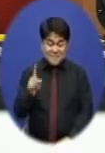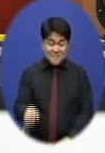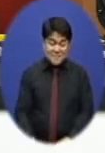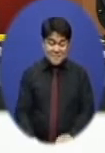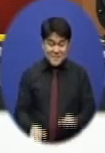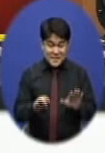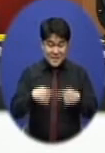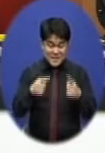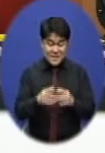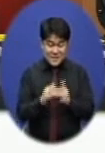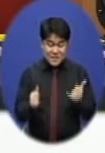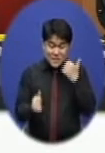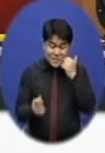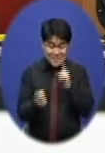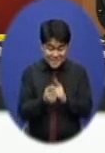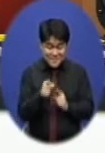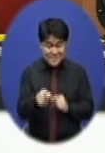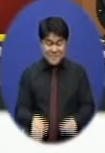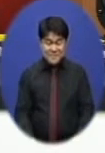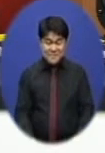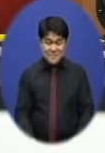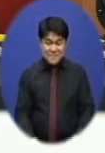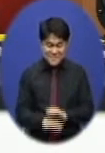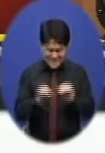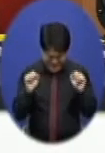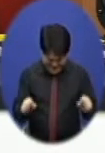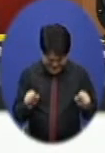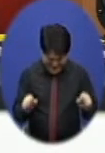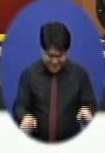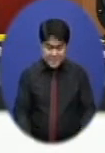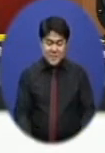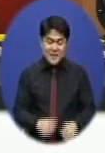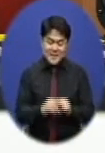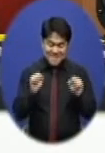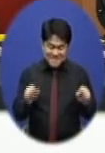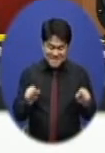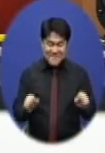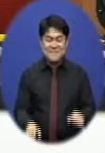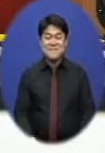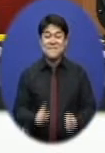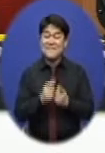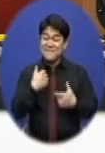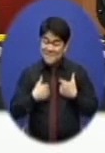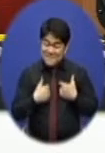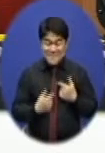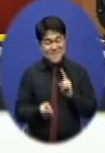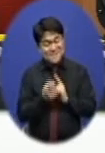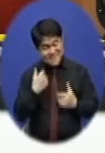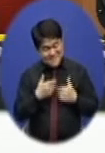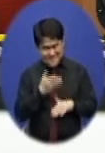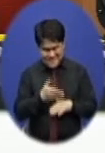계속해서 즉석 참여자 예. 또 만나볼까요? 예. 네. 안녕하세요. 네, 안녕하세요. 반갑습니다. 네,